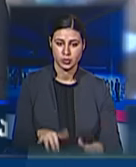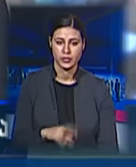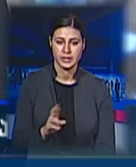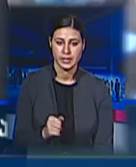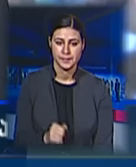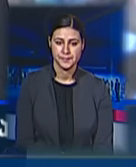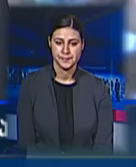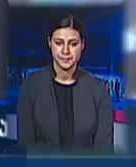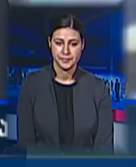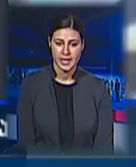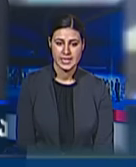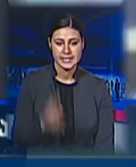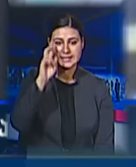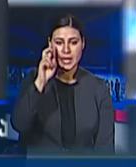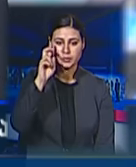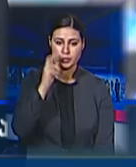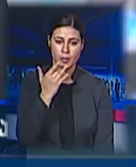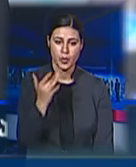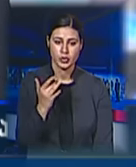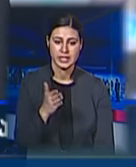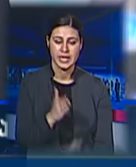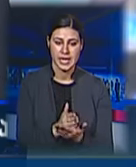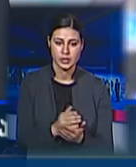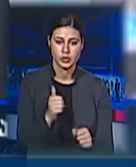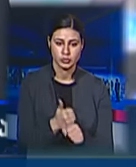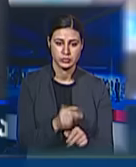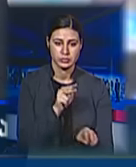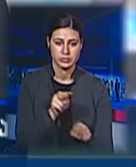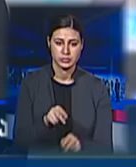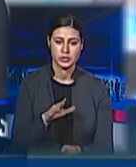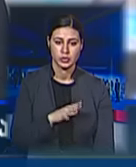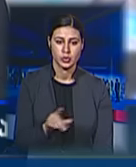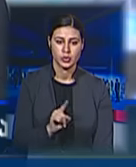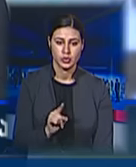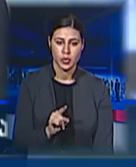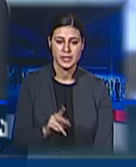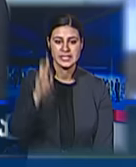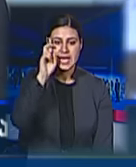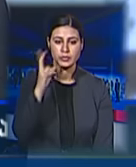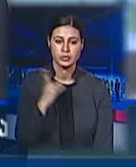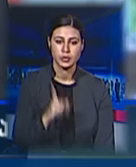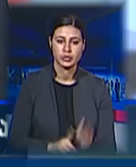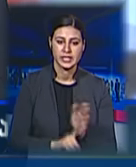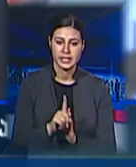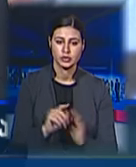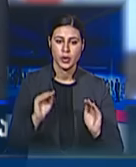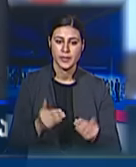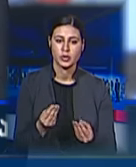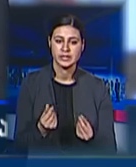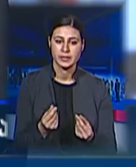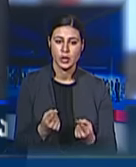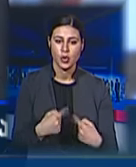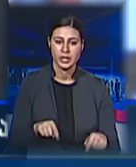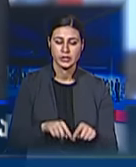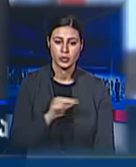და სახელმწიფო პოლიტიკაც კი არის და აქცენტები ამაზეც კი დაისვა, რომ სახელმწიფომ უნდა დაიწყოს მიკროსაფინანსო